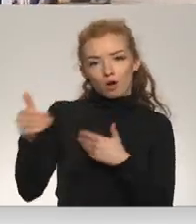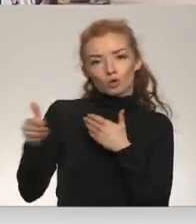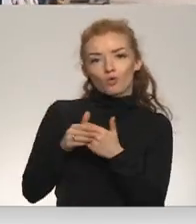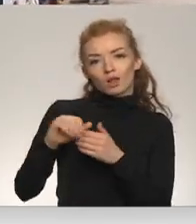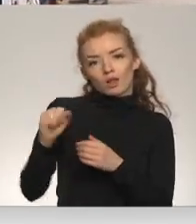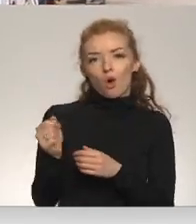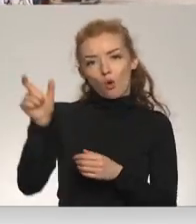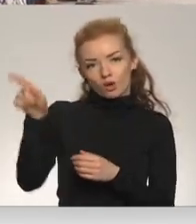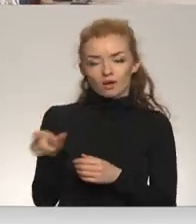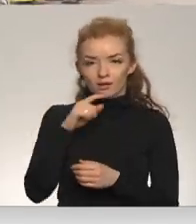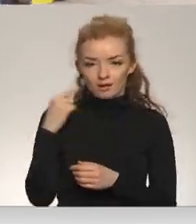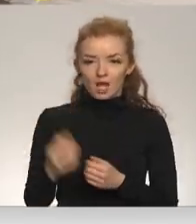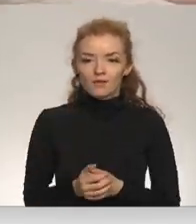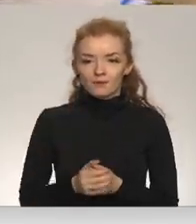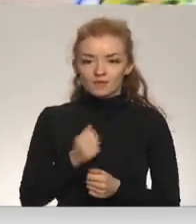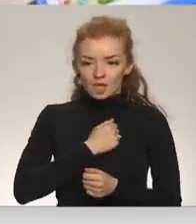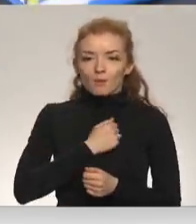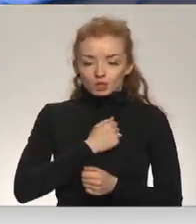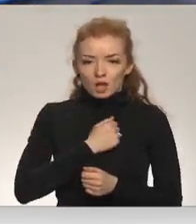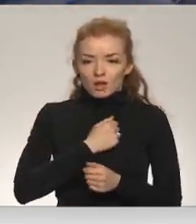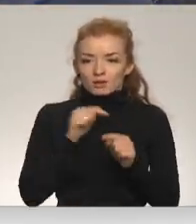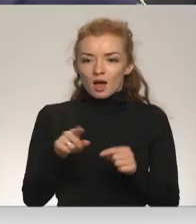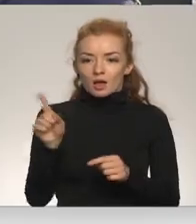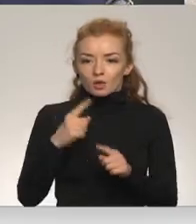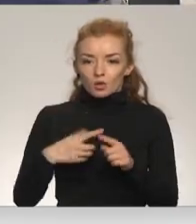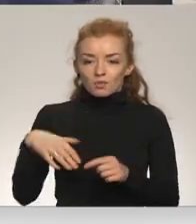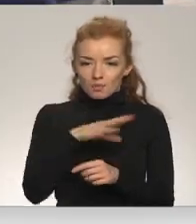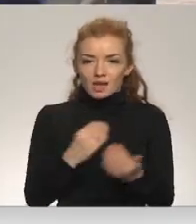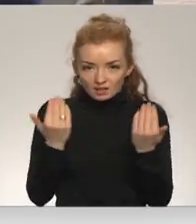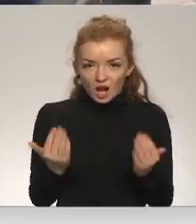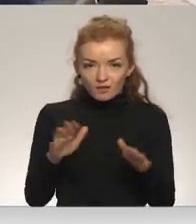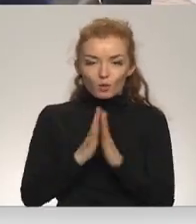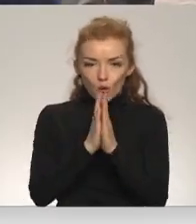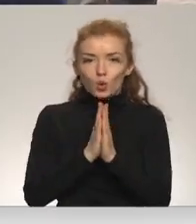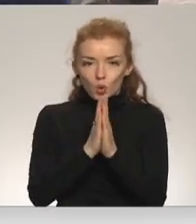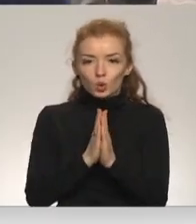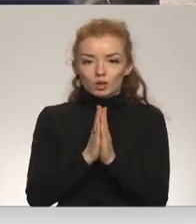par sirdsapziņu. Diemžēl tā ir un mēs tagad tikai varam